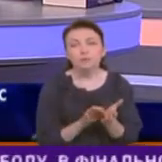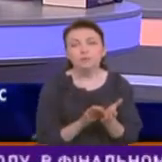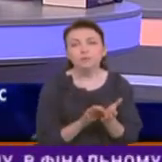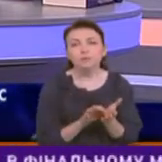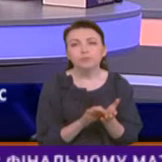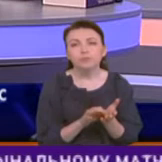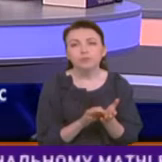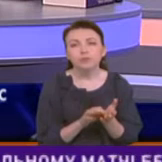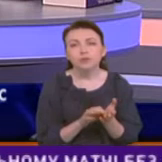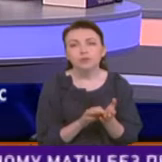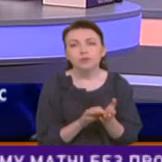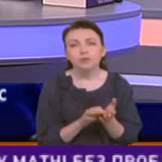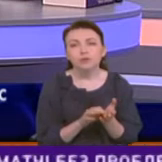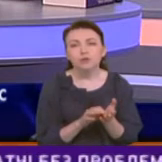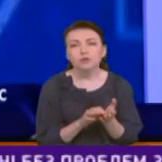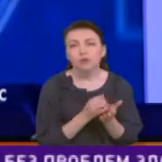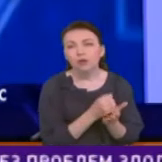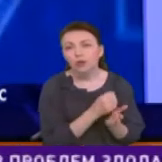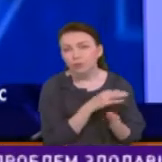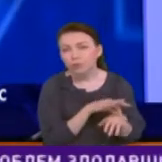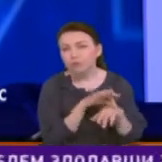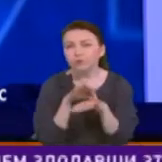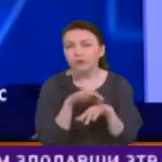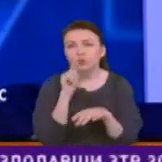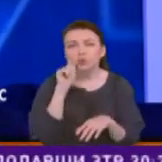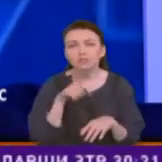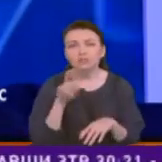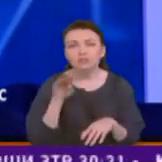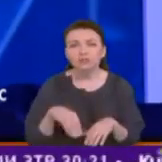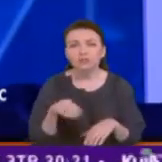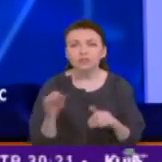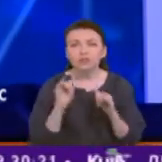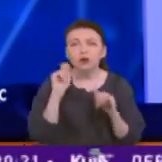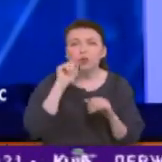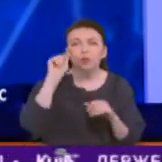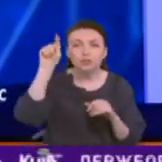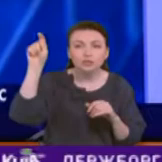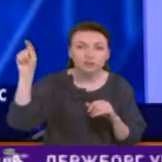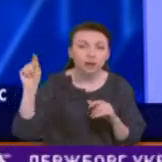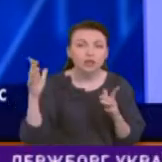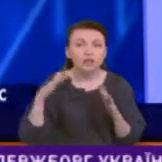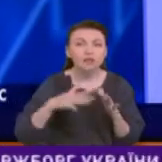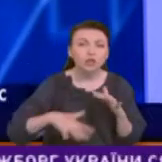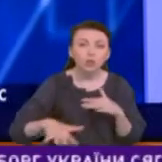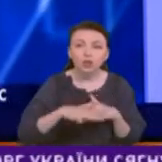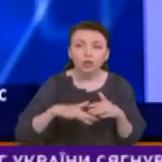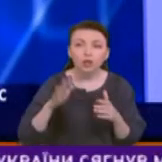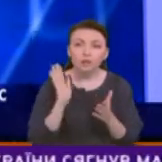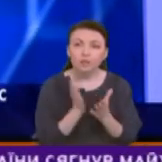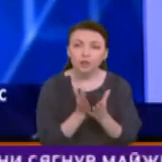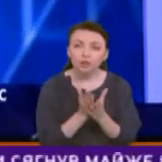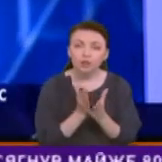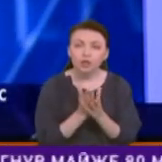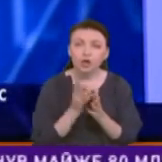просто поставляти українських священників для українців, які територіально